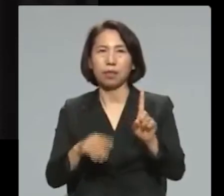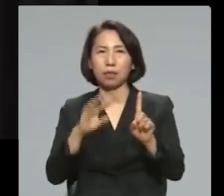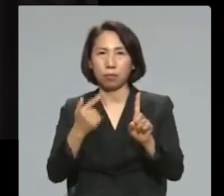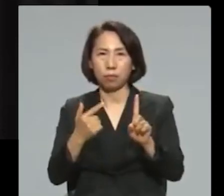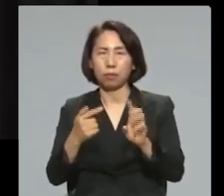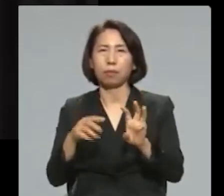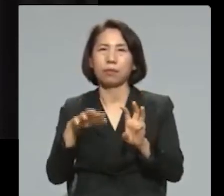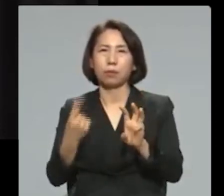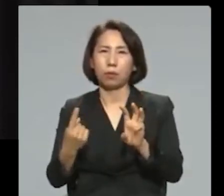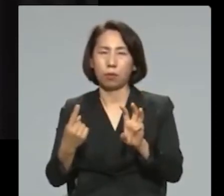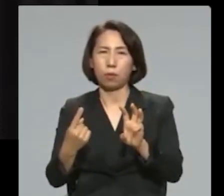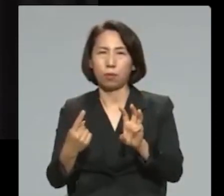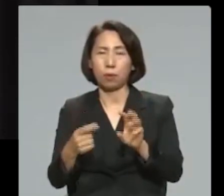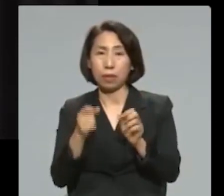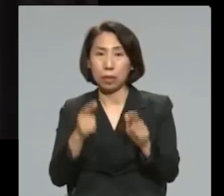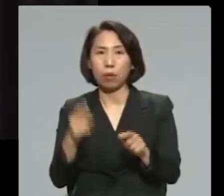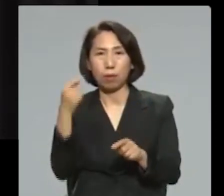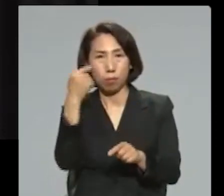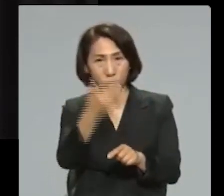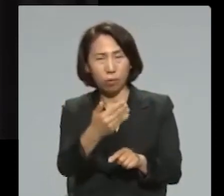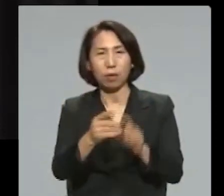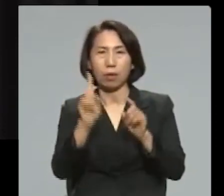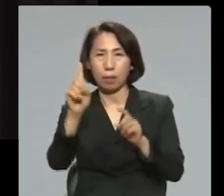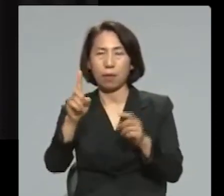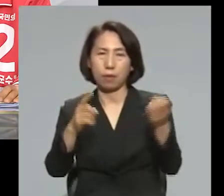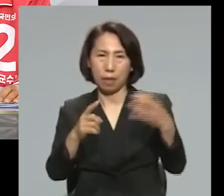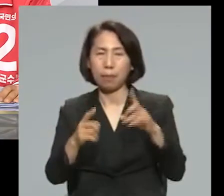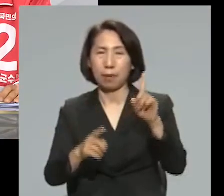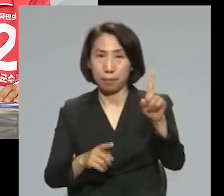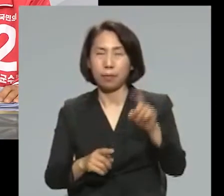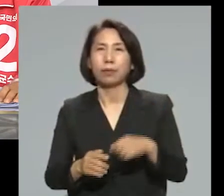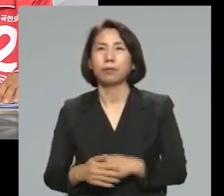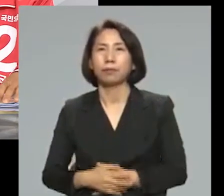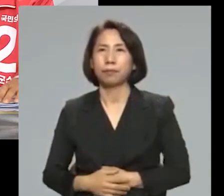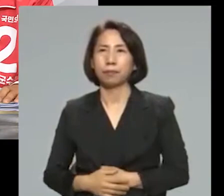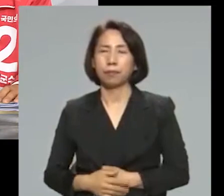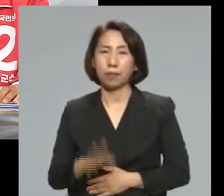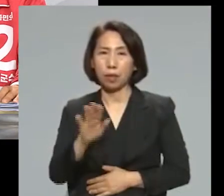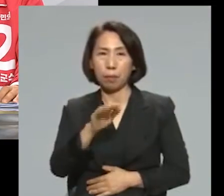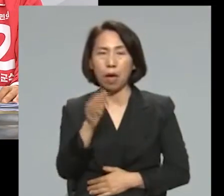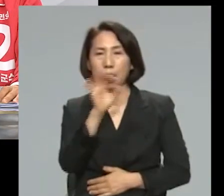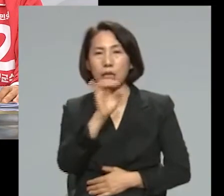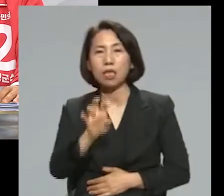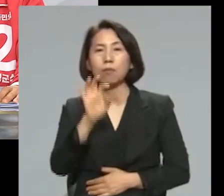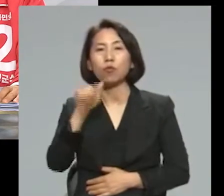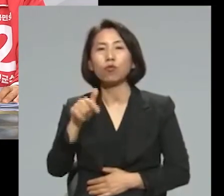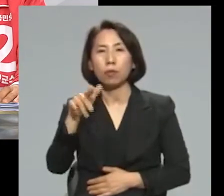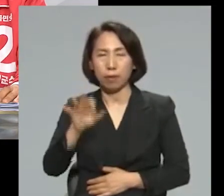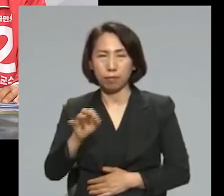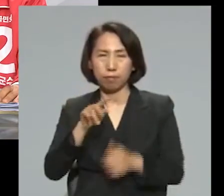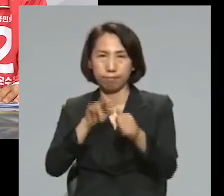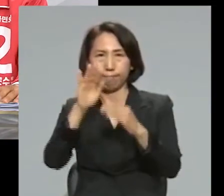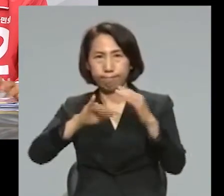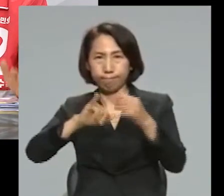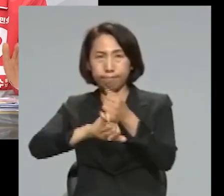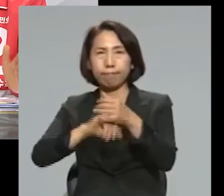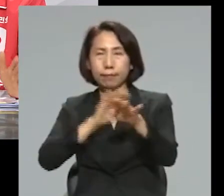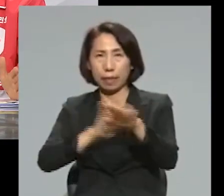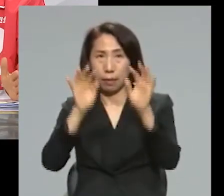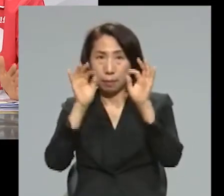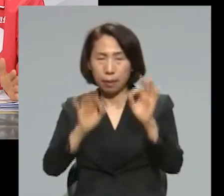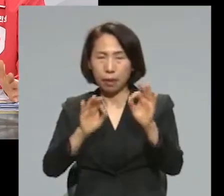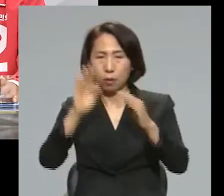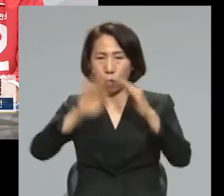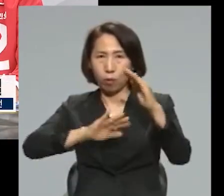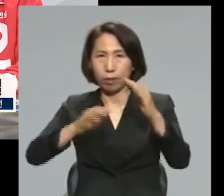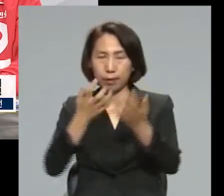질문과 답변 기회는 각 한 번씩입니다. 질문하시죠. 예, 이묵강 후보의 공약을 잘 들었습니다. 저는 이 공약서에